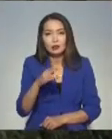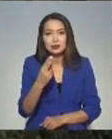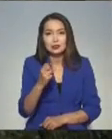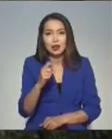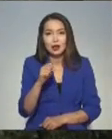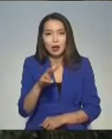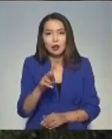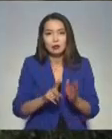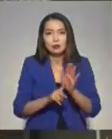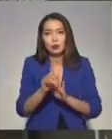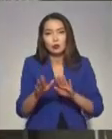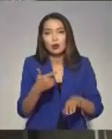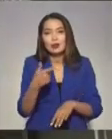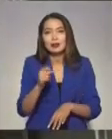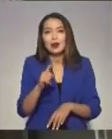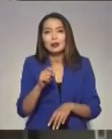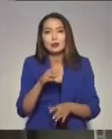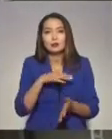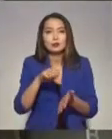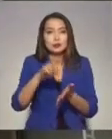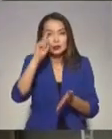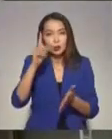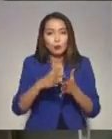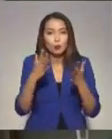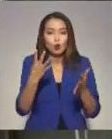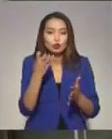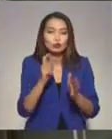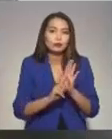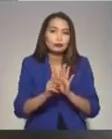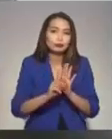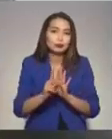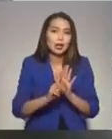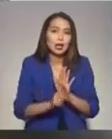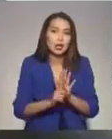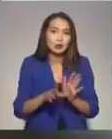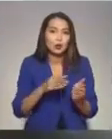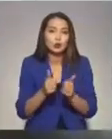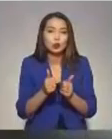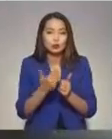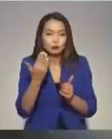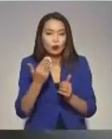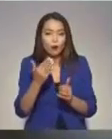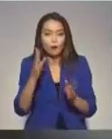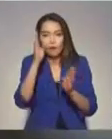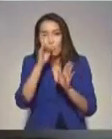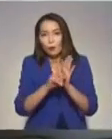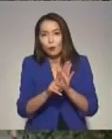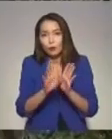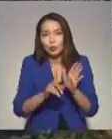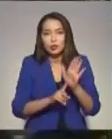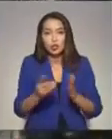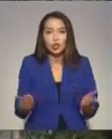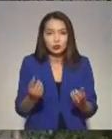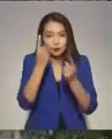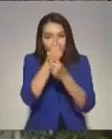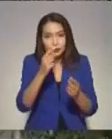сектор Газа выпустил по Израилю более 400 ракет. В ответ на это по соседям ударят с воздуха. Сначала жители предупредят по СМС,